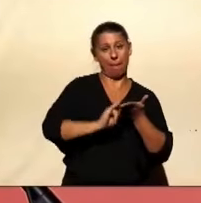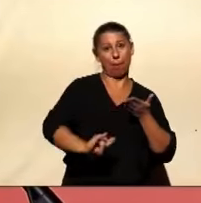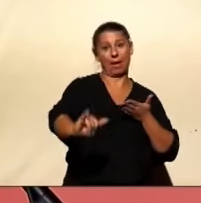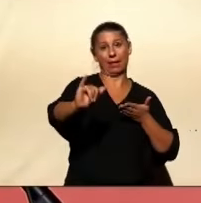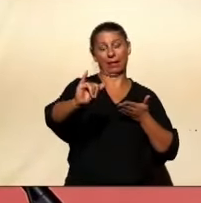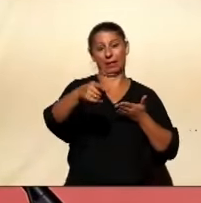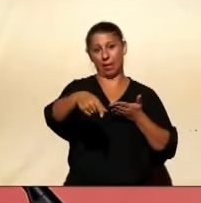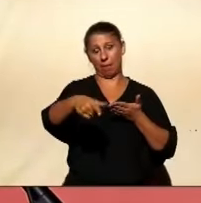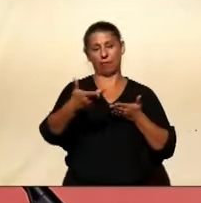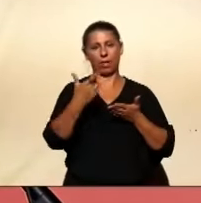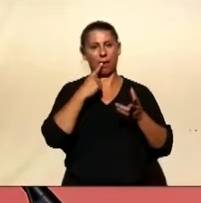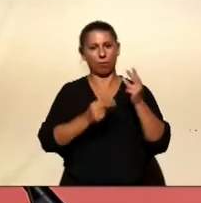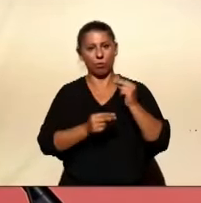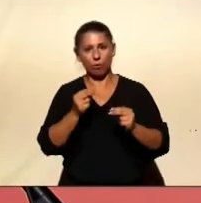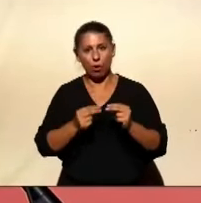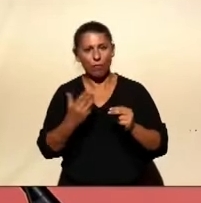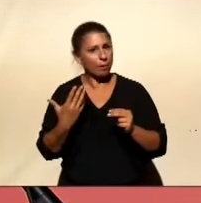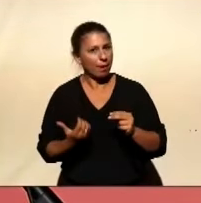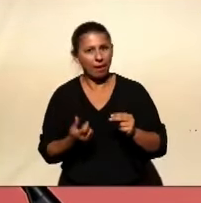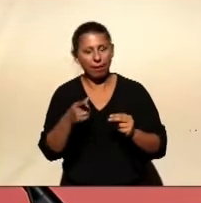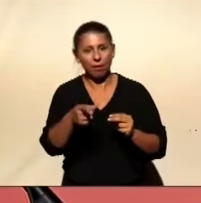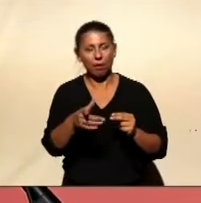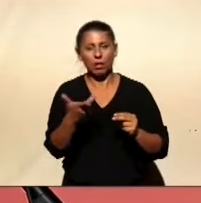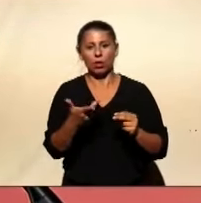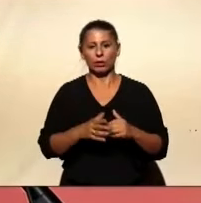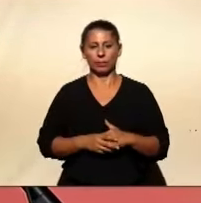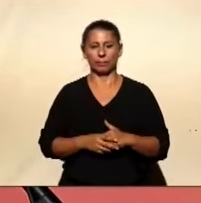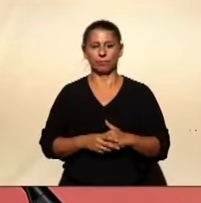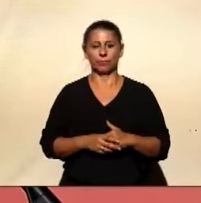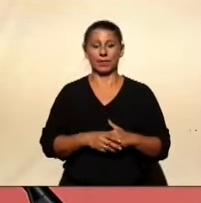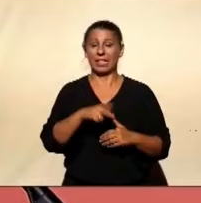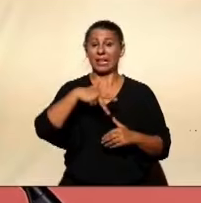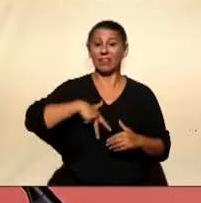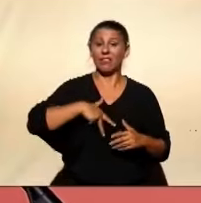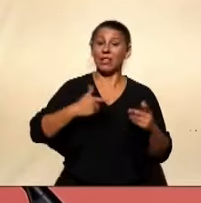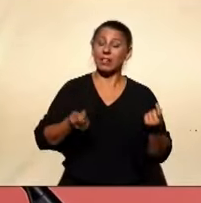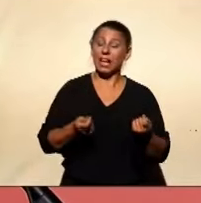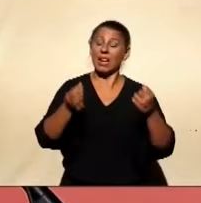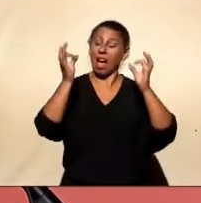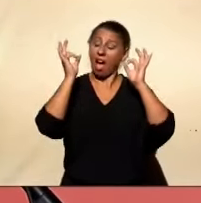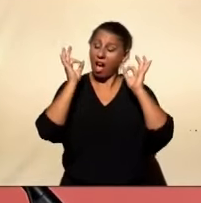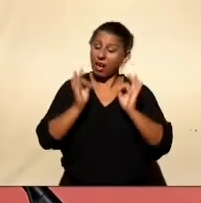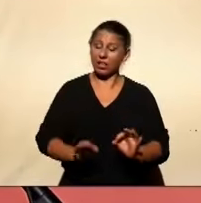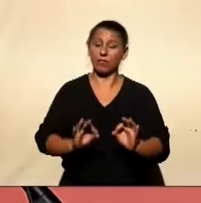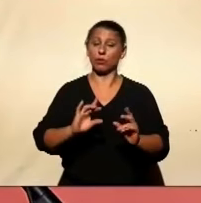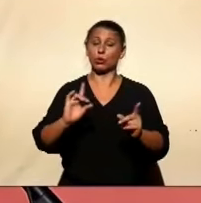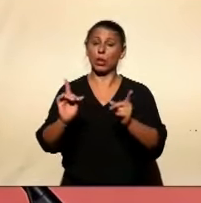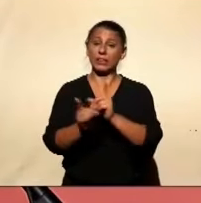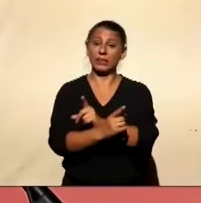αυτή, ενώ το πρόβλημα είναι ότι κάνει η κυβέρνηση ακριβώς το